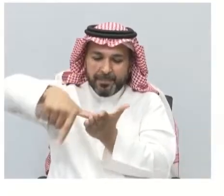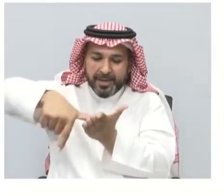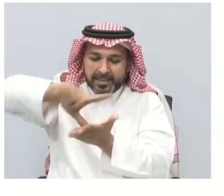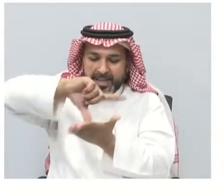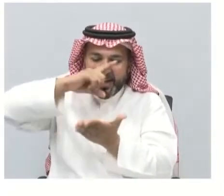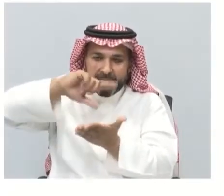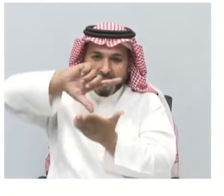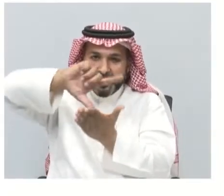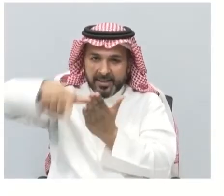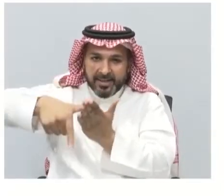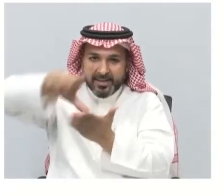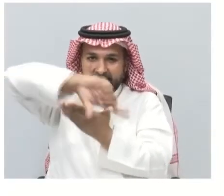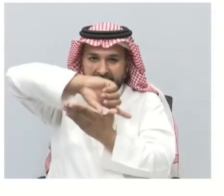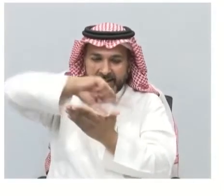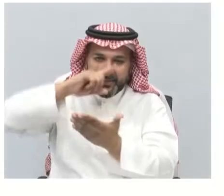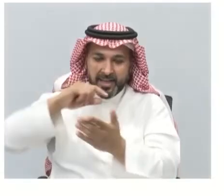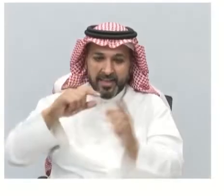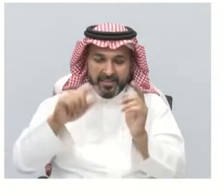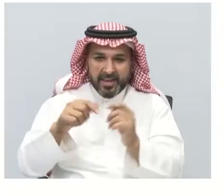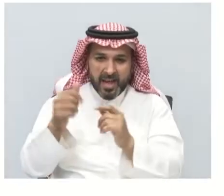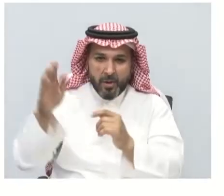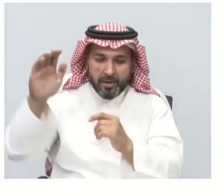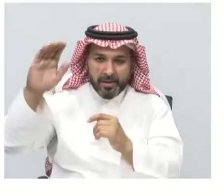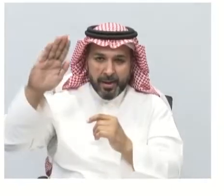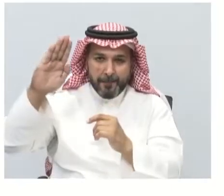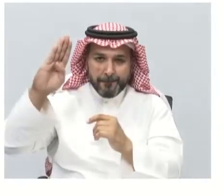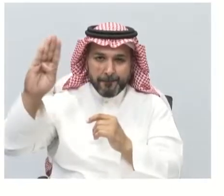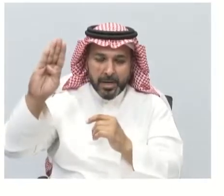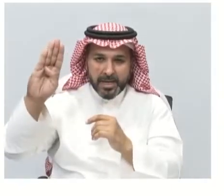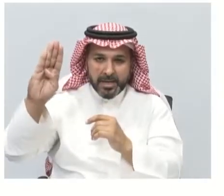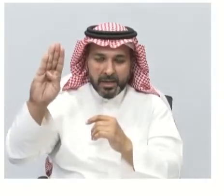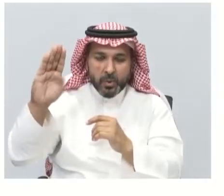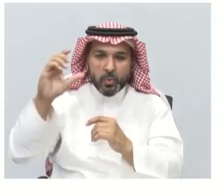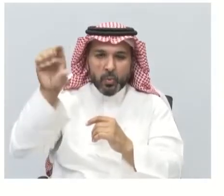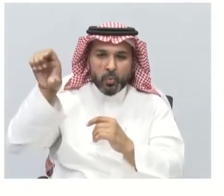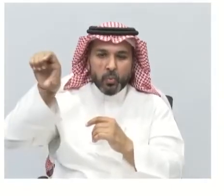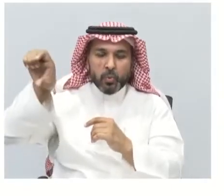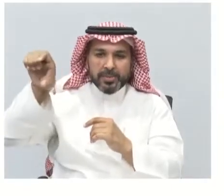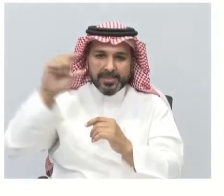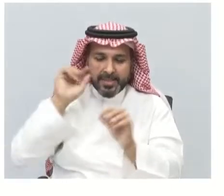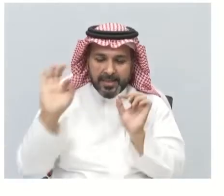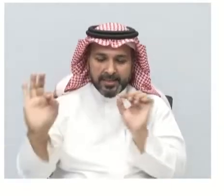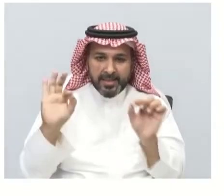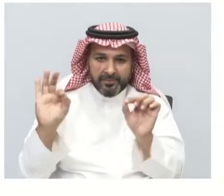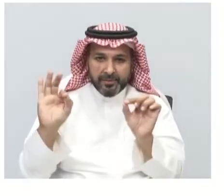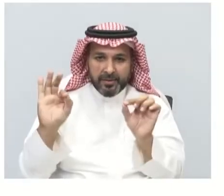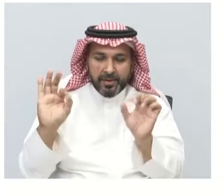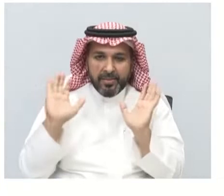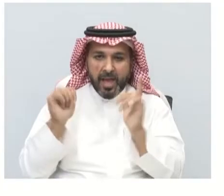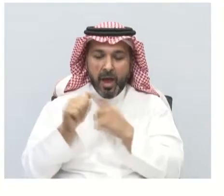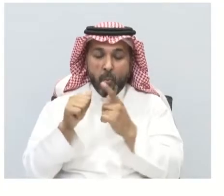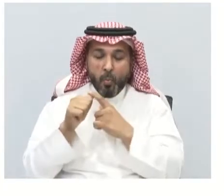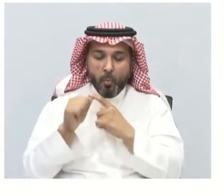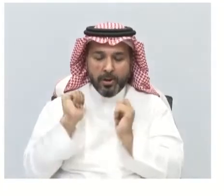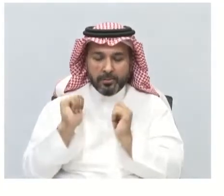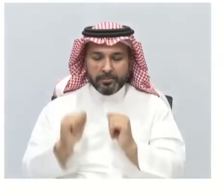والنقطه الاخرى هي ايش هي b وبالتالي صار عندي نقطتين لتقاطع فتحه الفرجار بين المستقيم